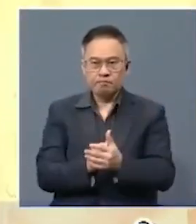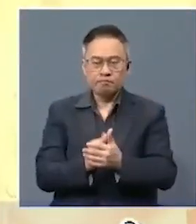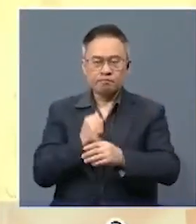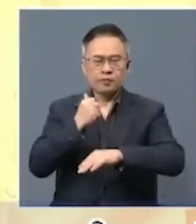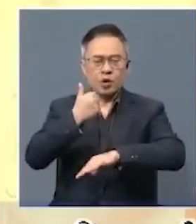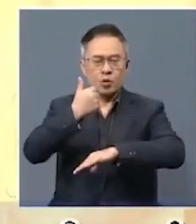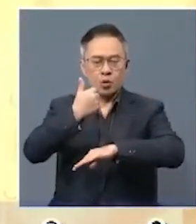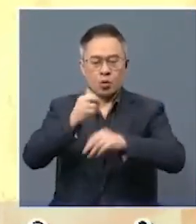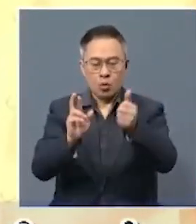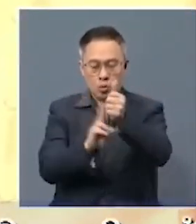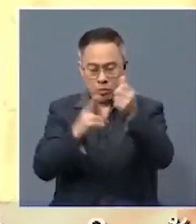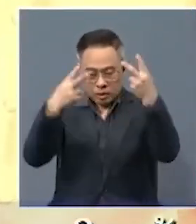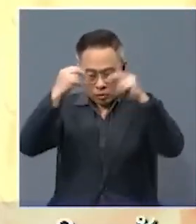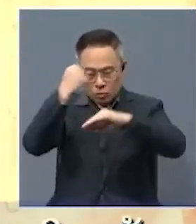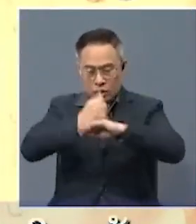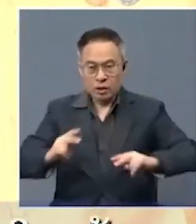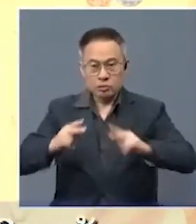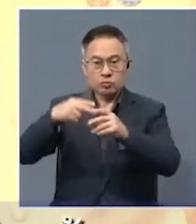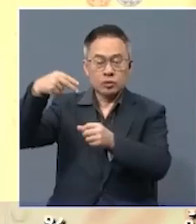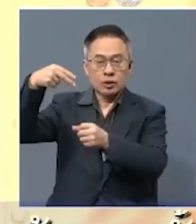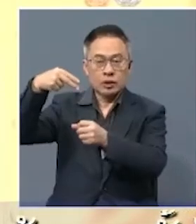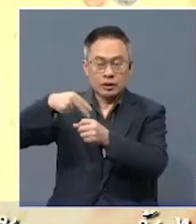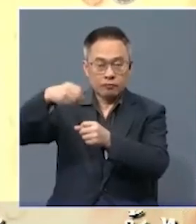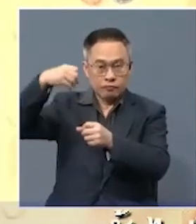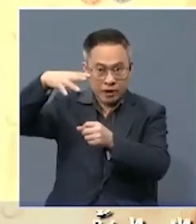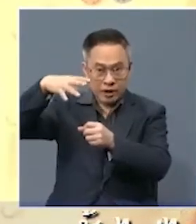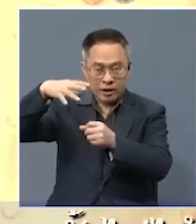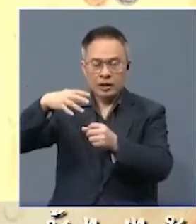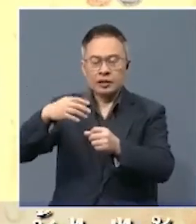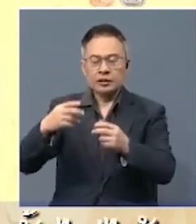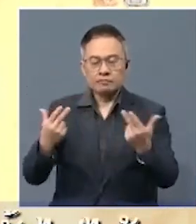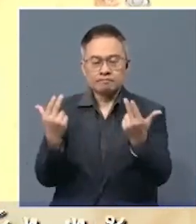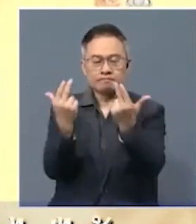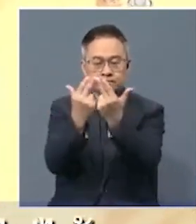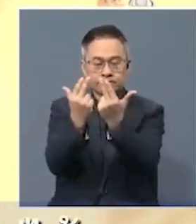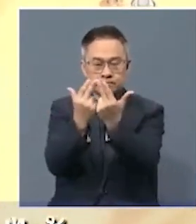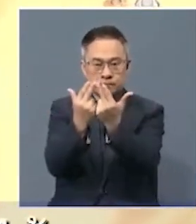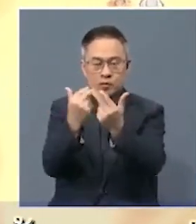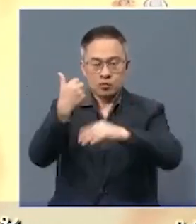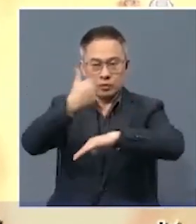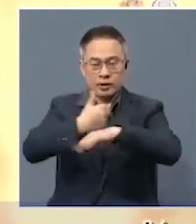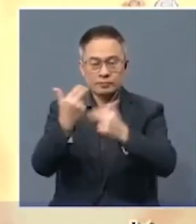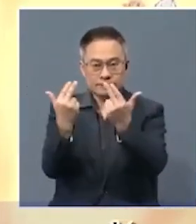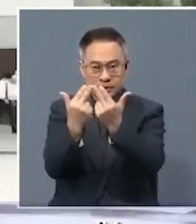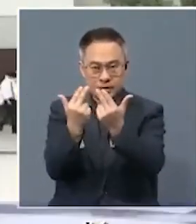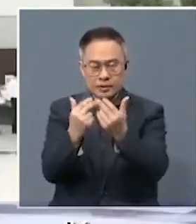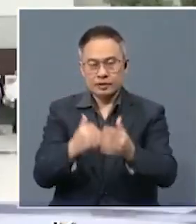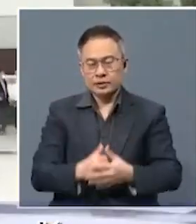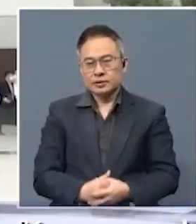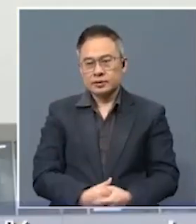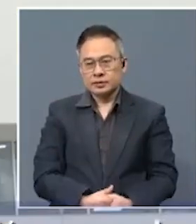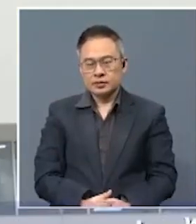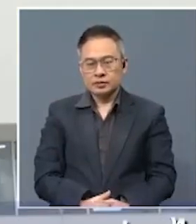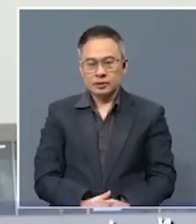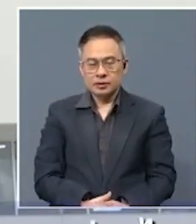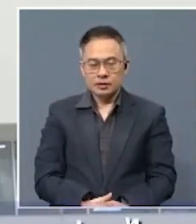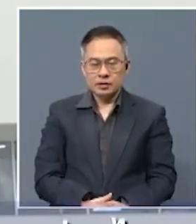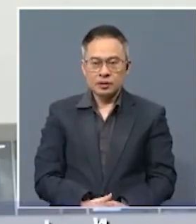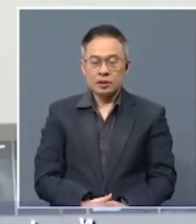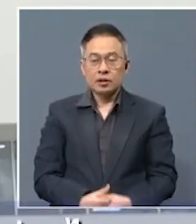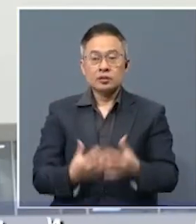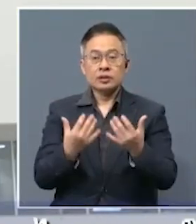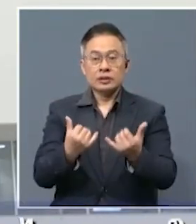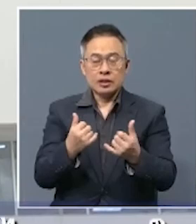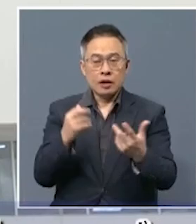รัฐวิภาครองนายกรัฐมนตรีและรัฐมนตรีว่าการกระทรวงพลังงานหัวหน้าพรรครวมไทยสร้างชาติสุดท้าย